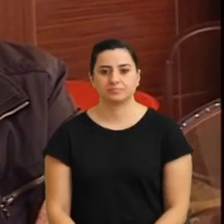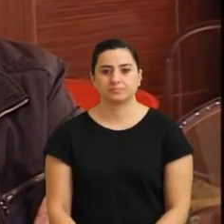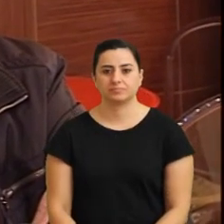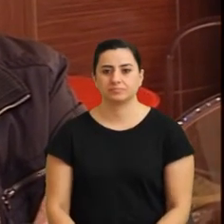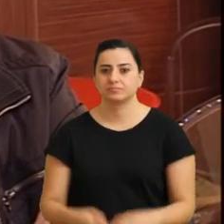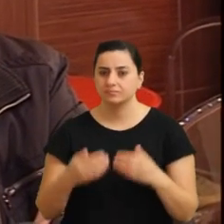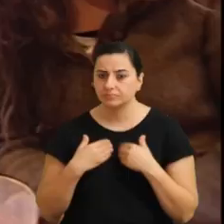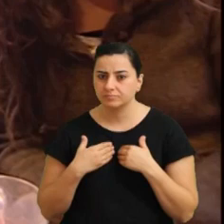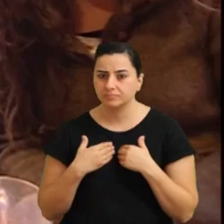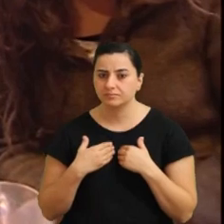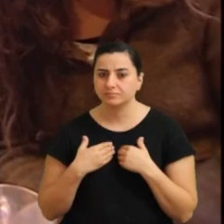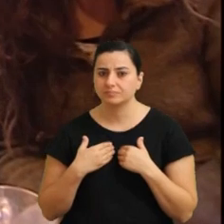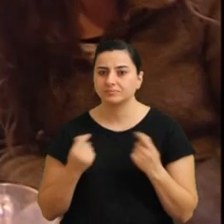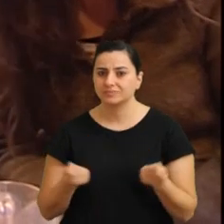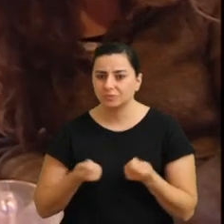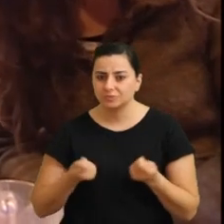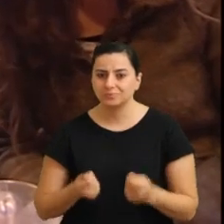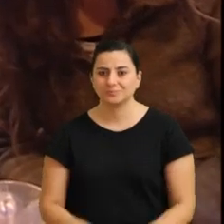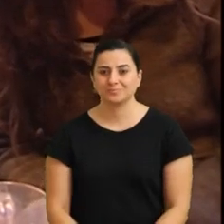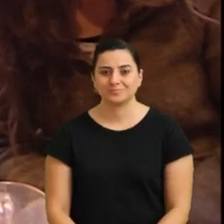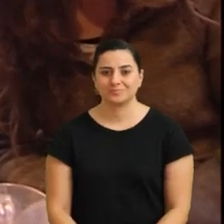ben. Anıma küçük.